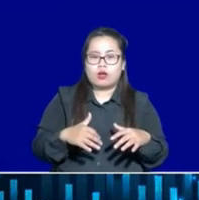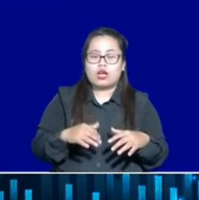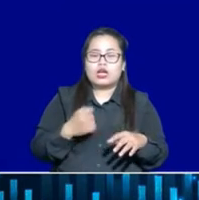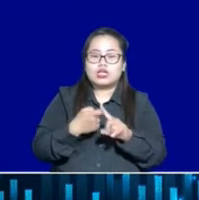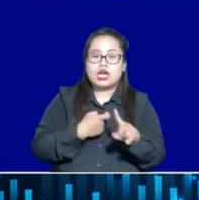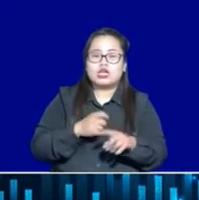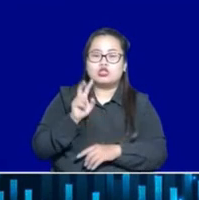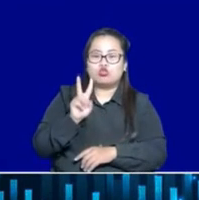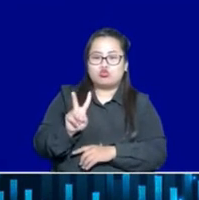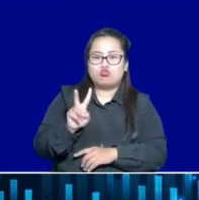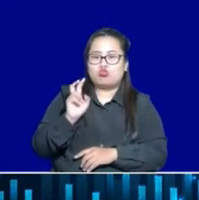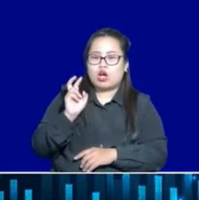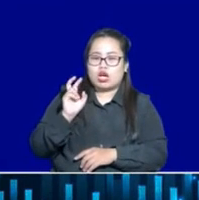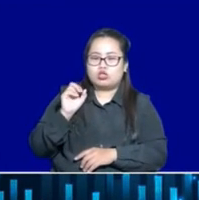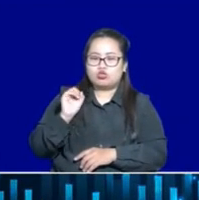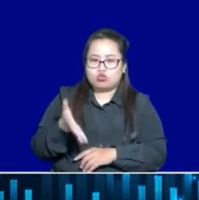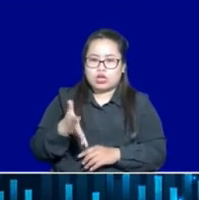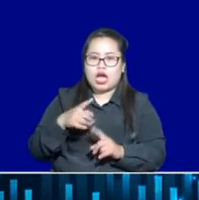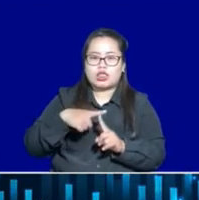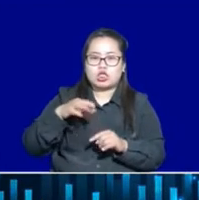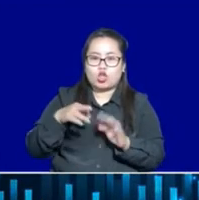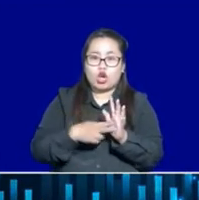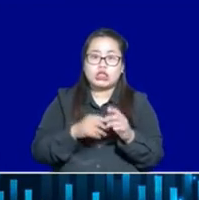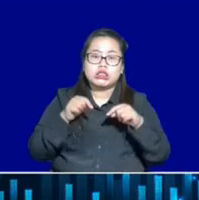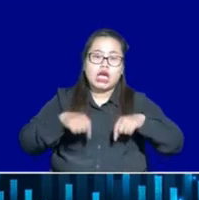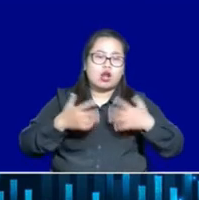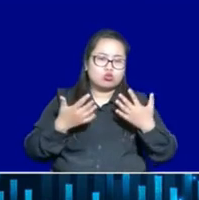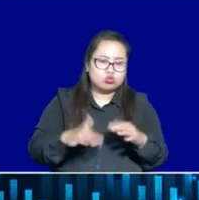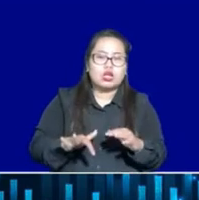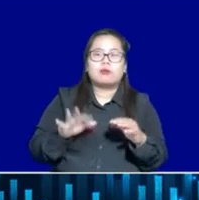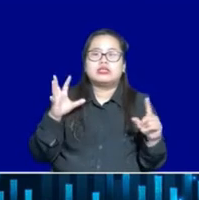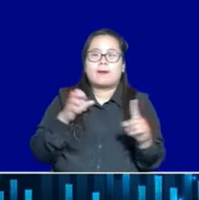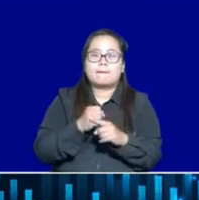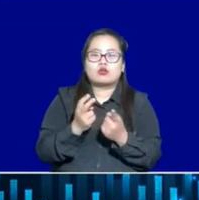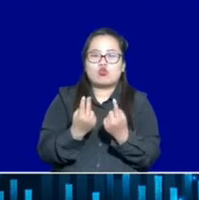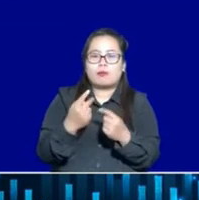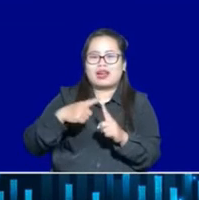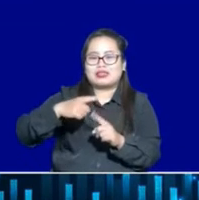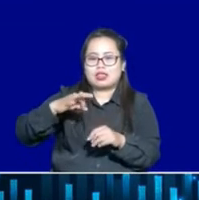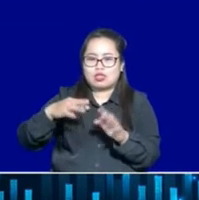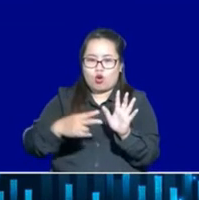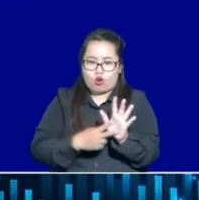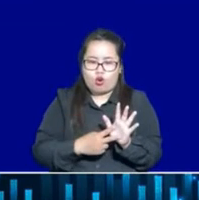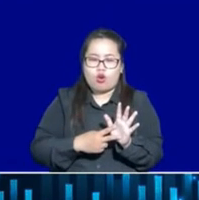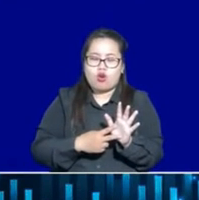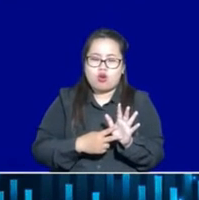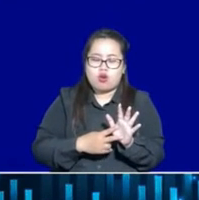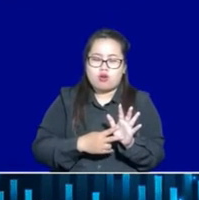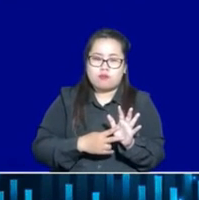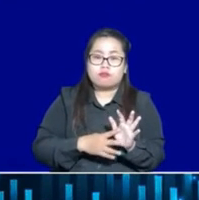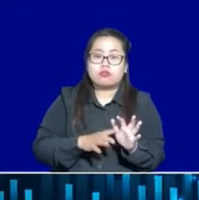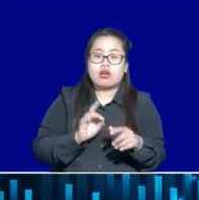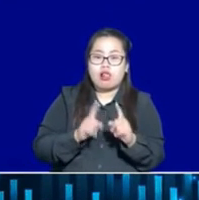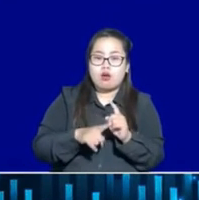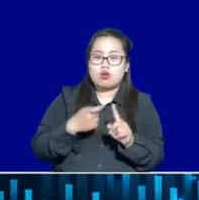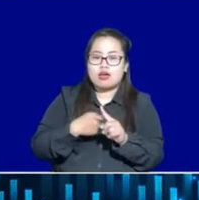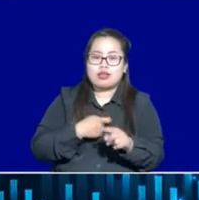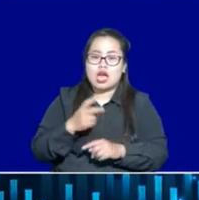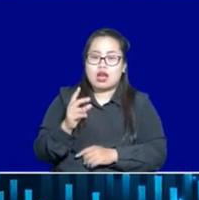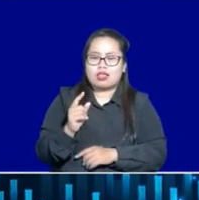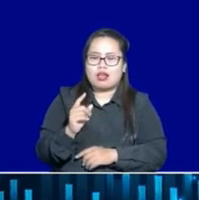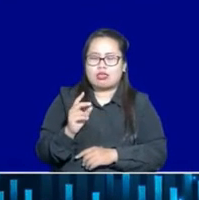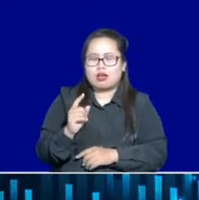juta ton sekarang saya kira sudah sekitar 12 juta ton. Dan dari rata-rata